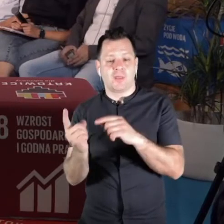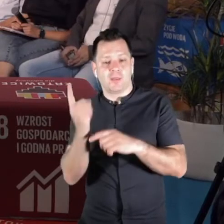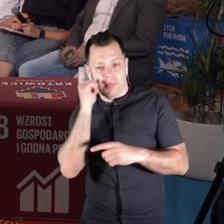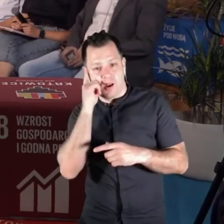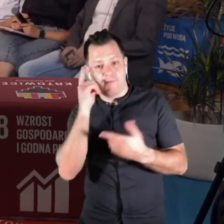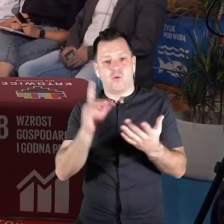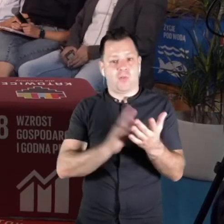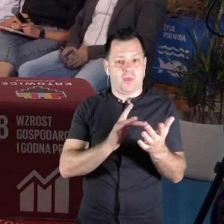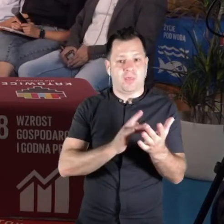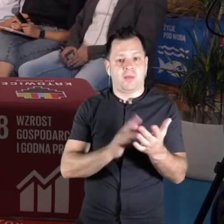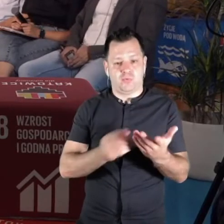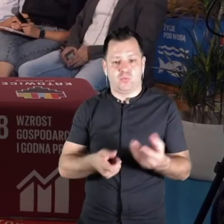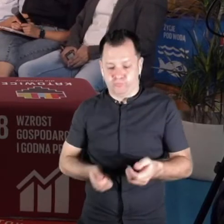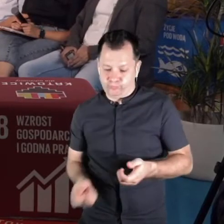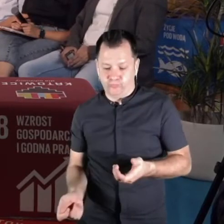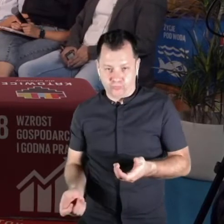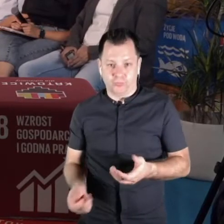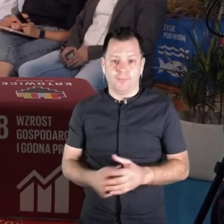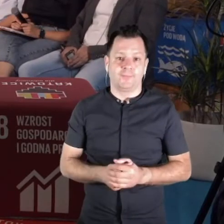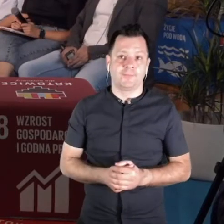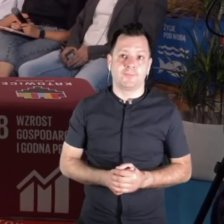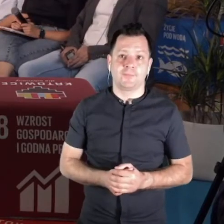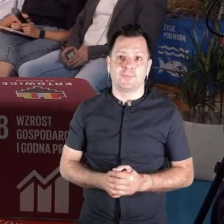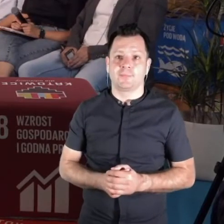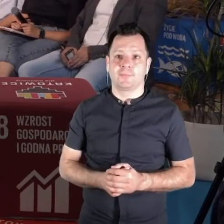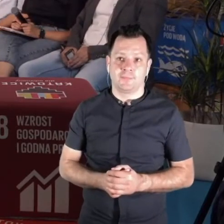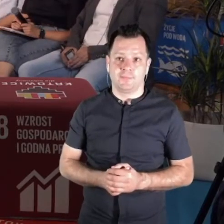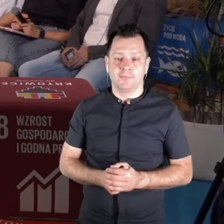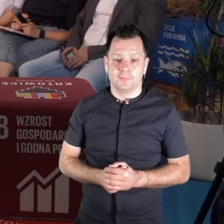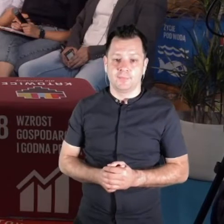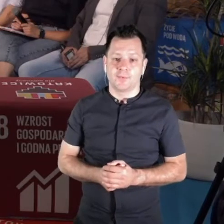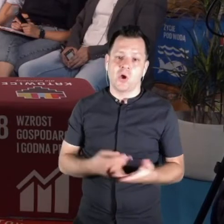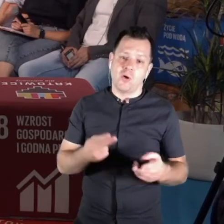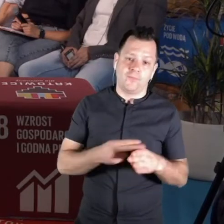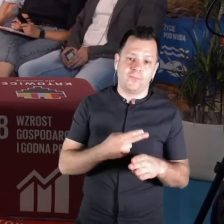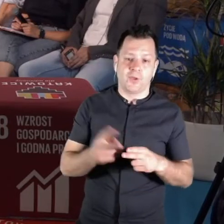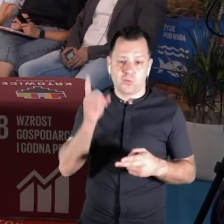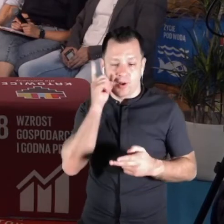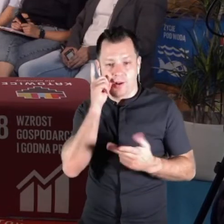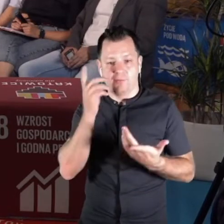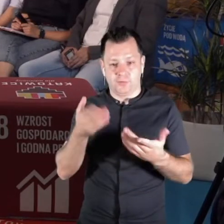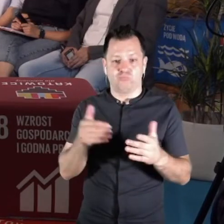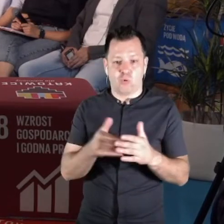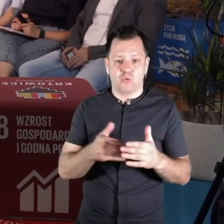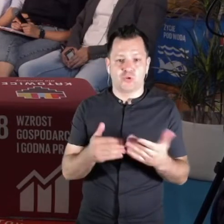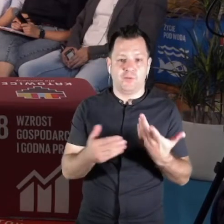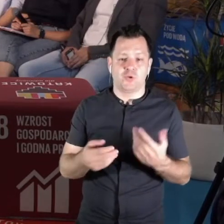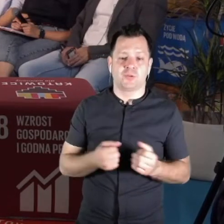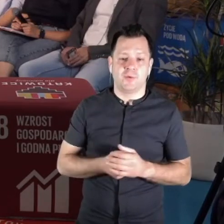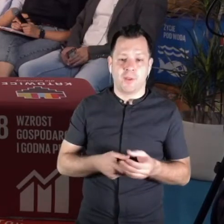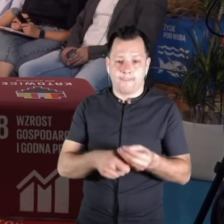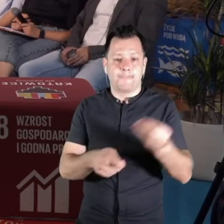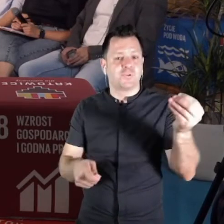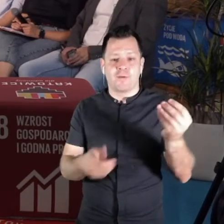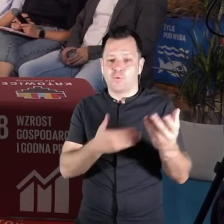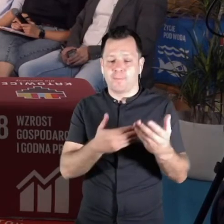lub indukcyjnie, tu oczywiście przy niektórych telefonach. Ławka stoi w parku,